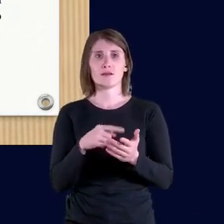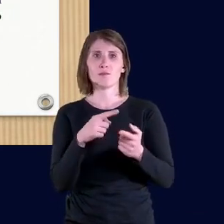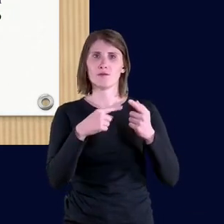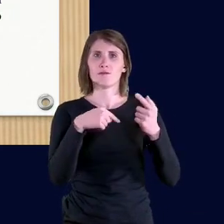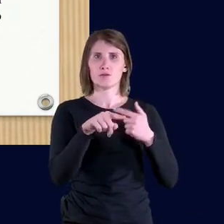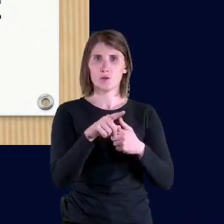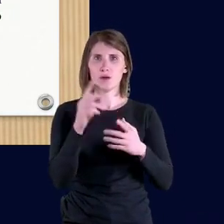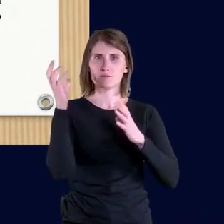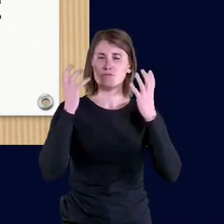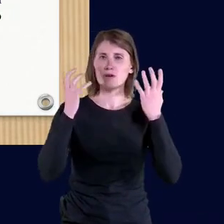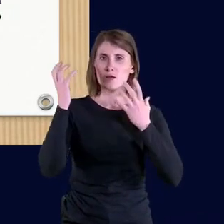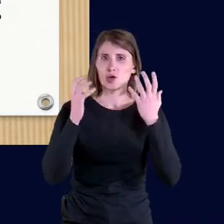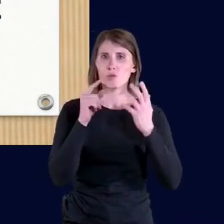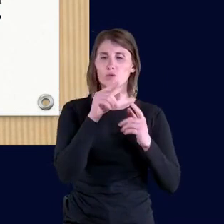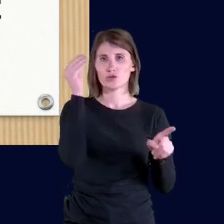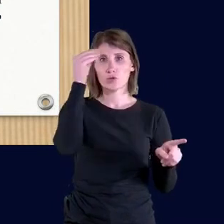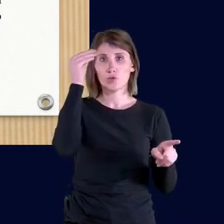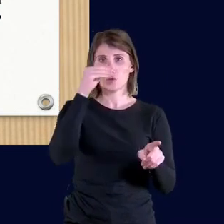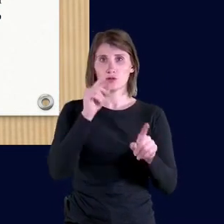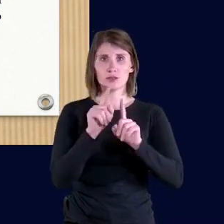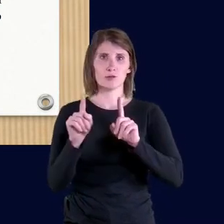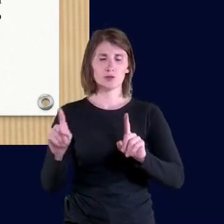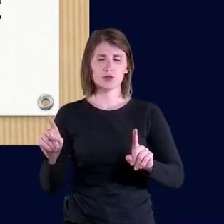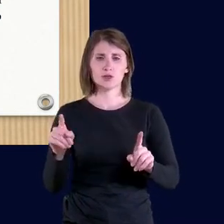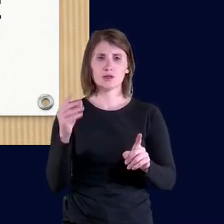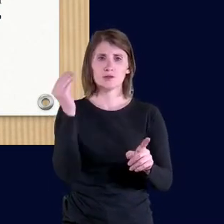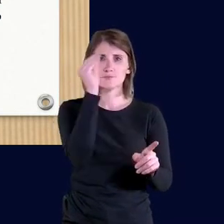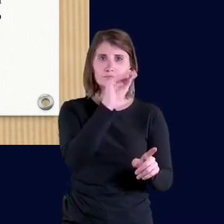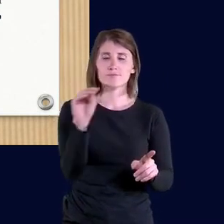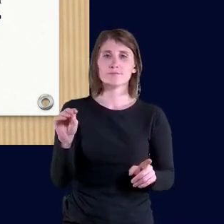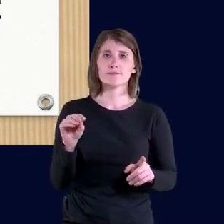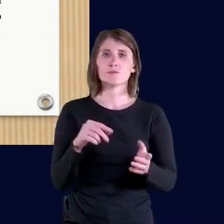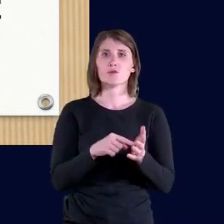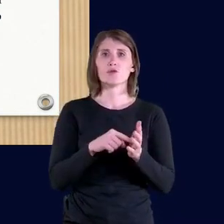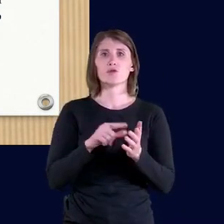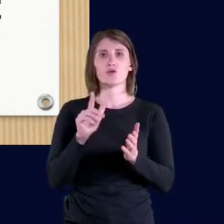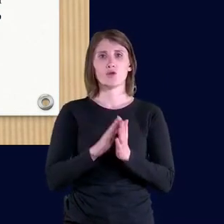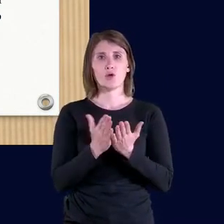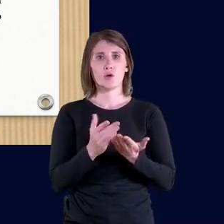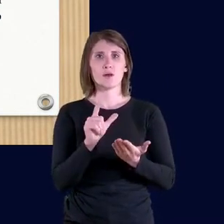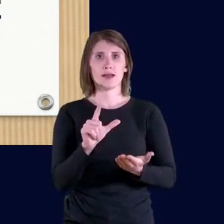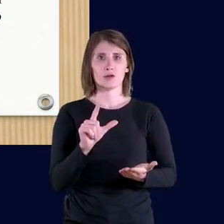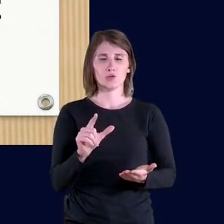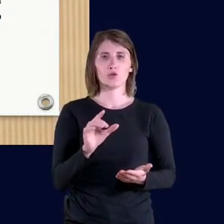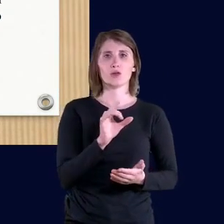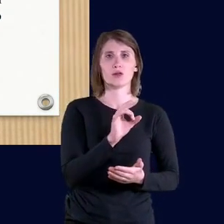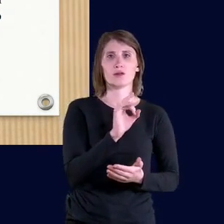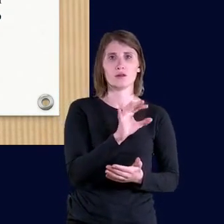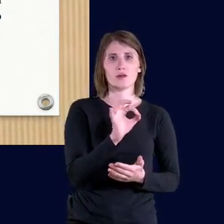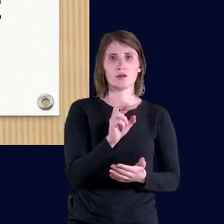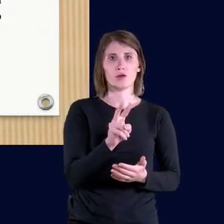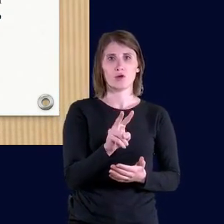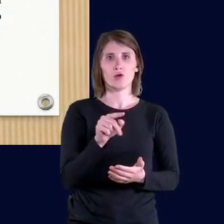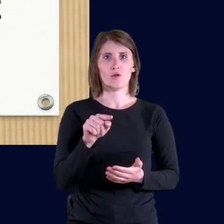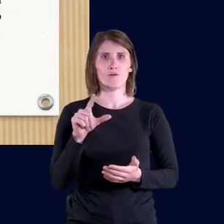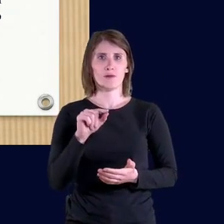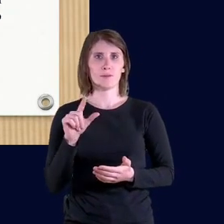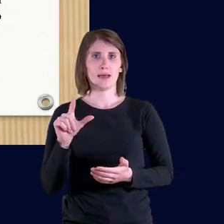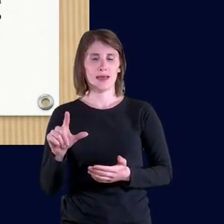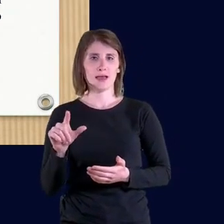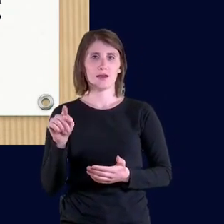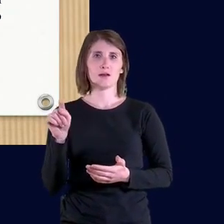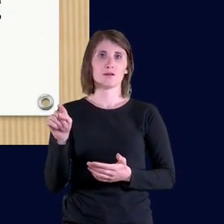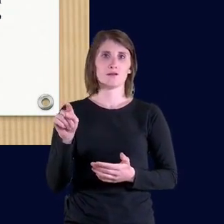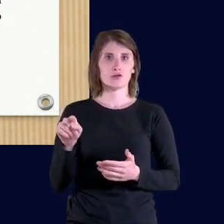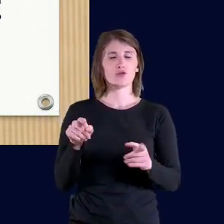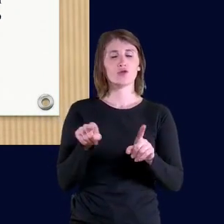przesyłanych do do uczniów i nauczycieli są to lektury.gov.pl które realizują ten postulat